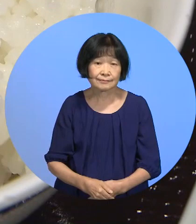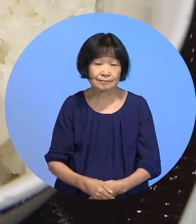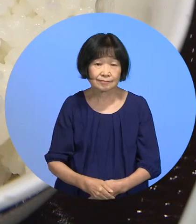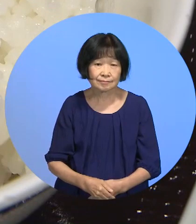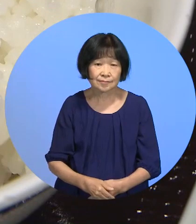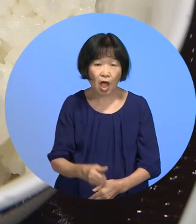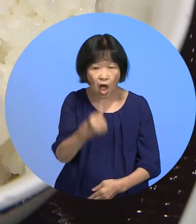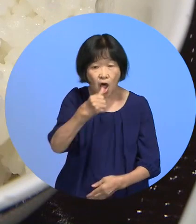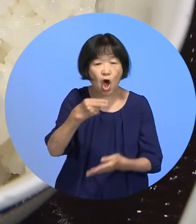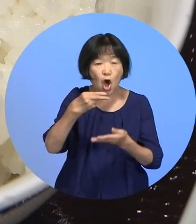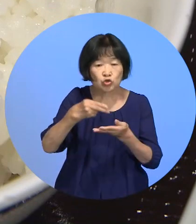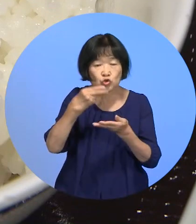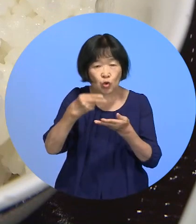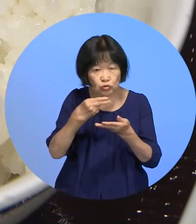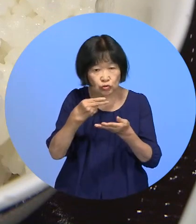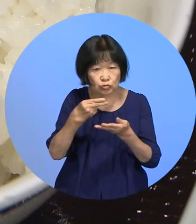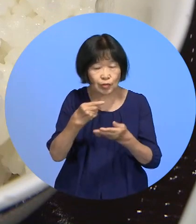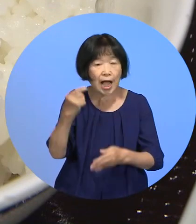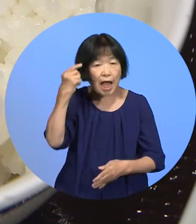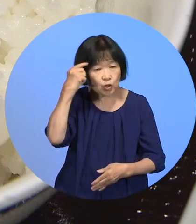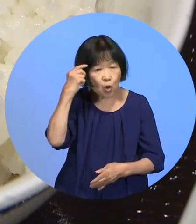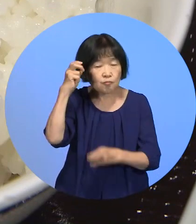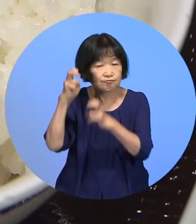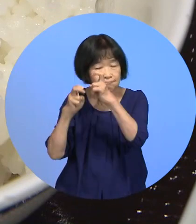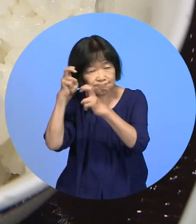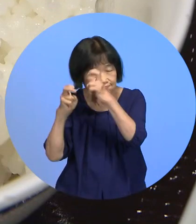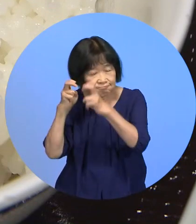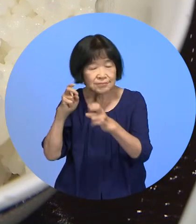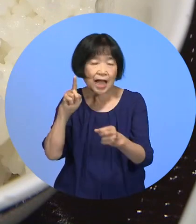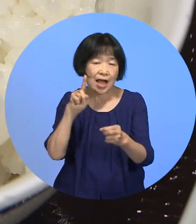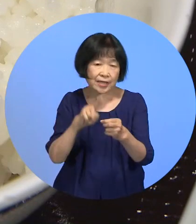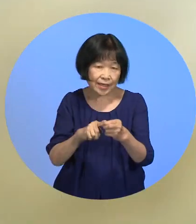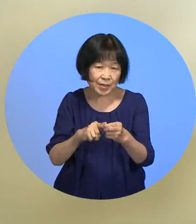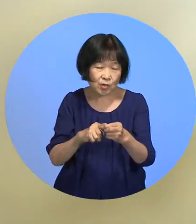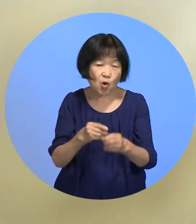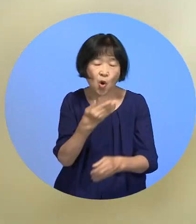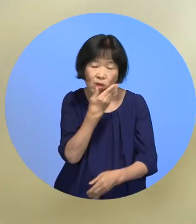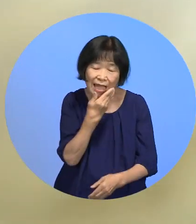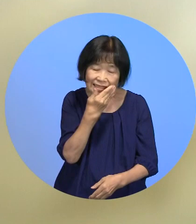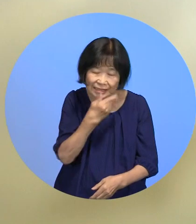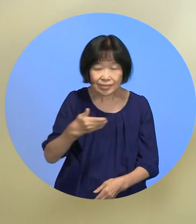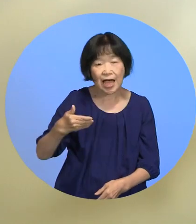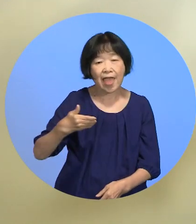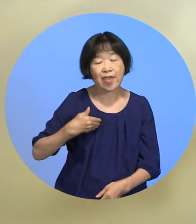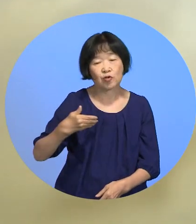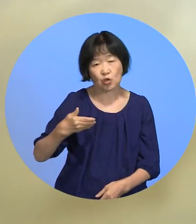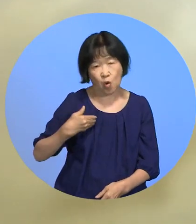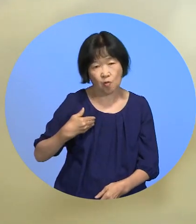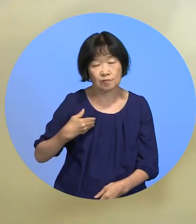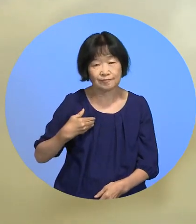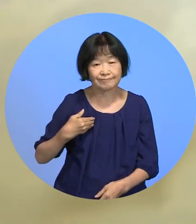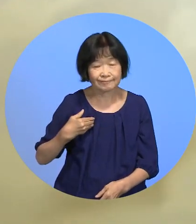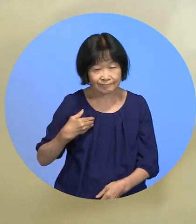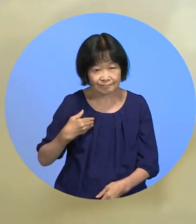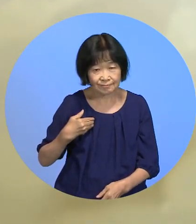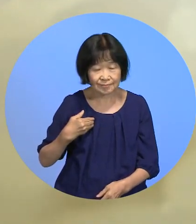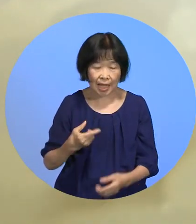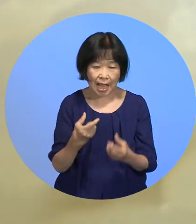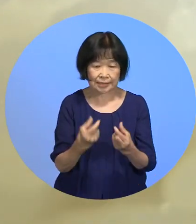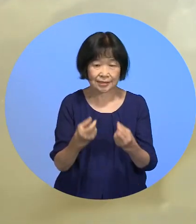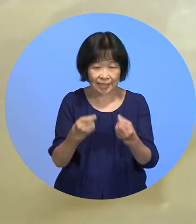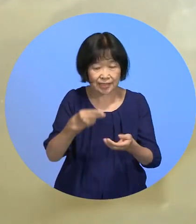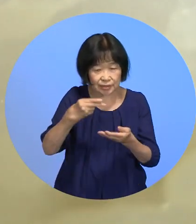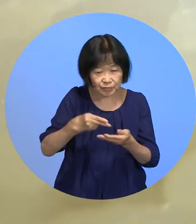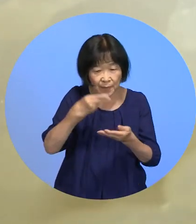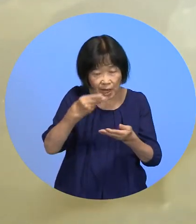主食は脳を活性化させるための大切な栄養素です。制限しがちですがしっかり摂ること